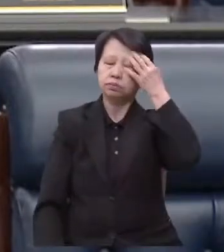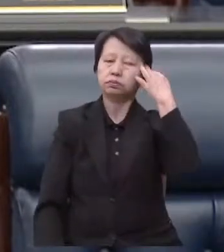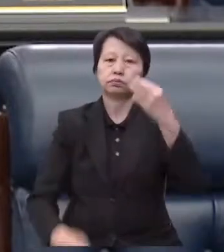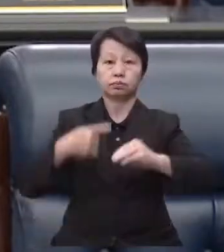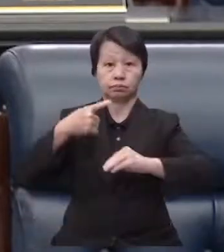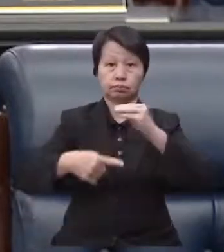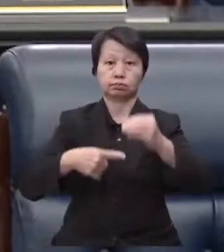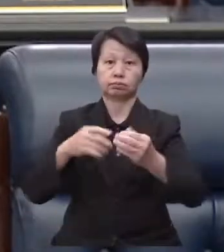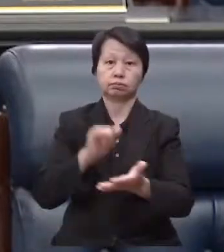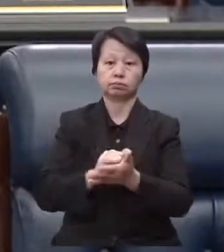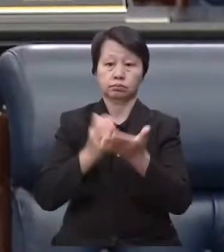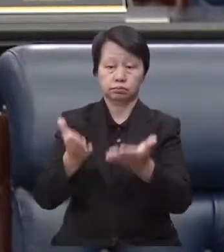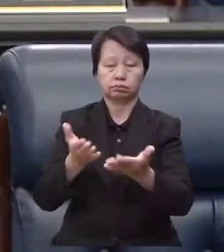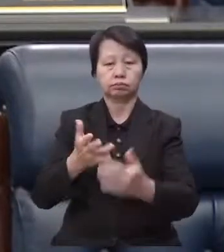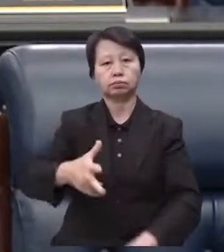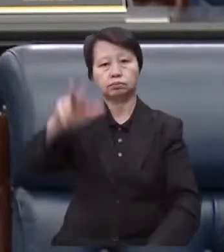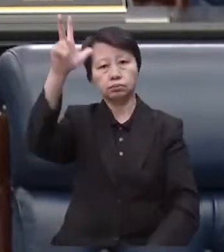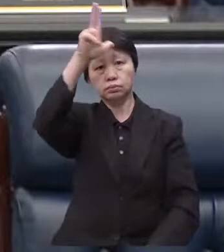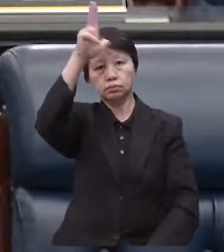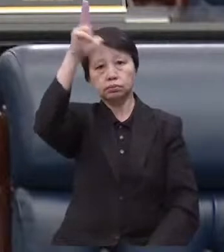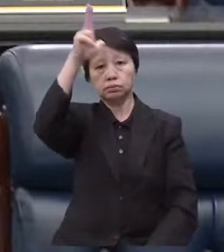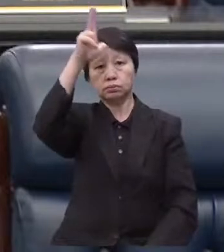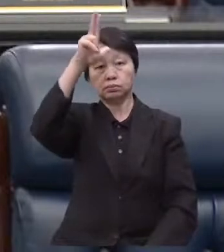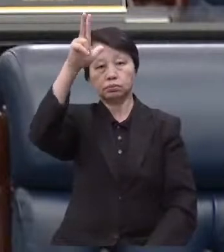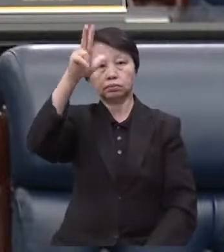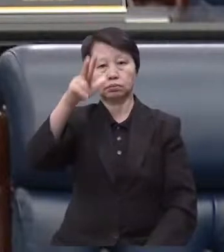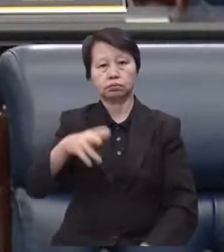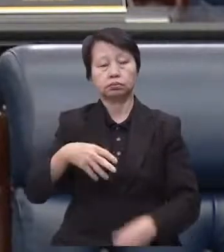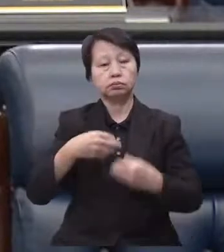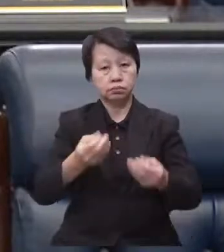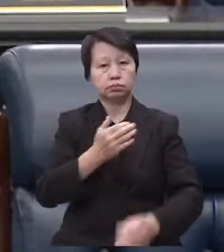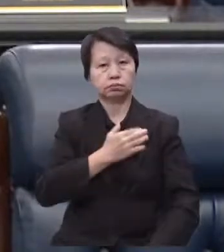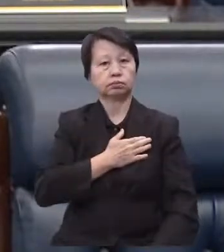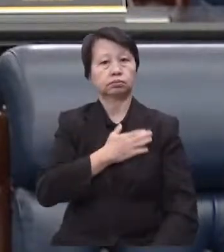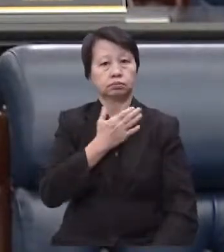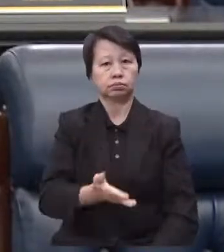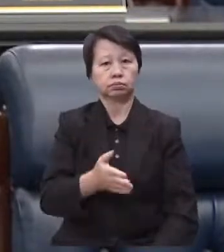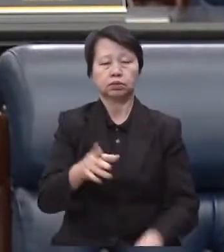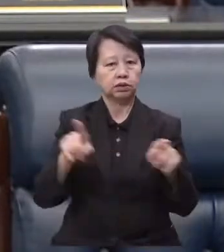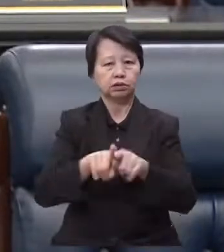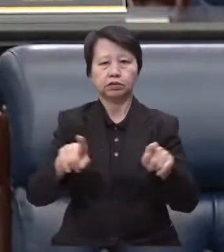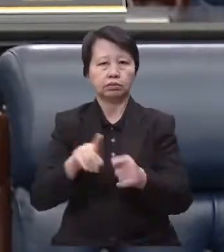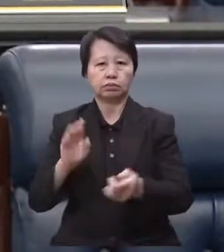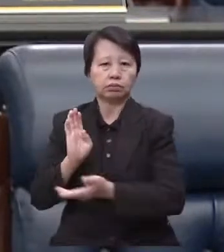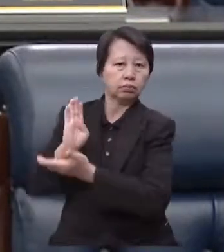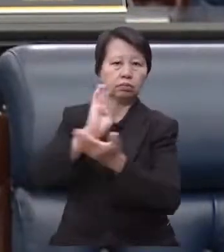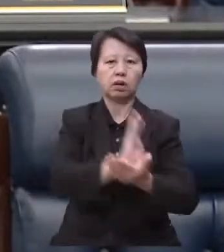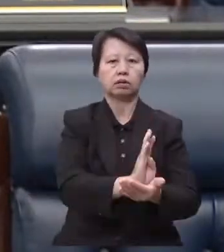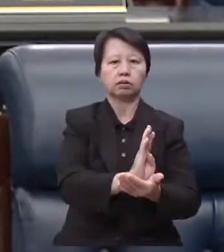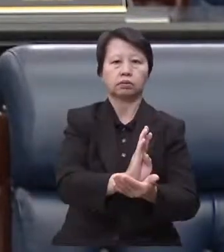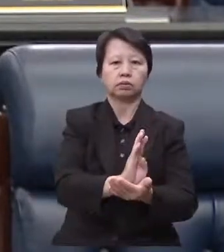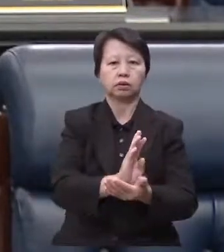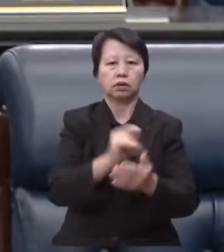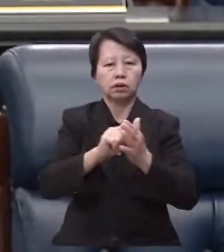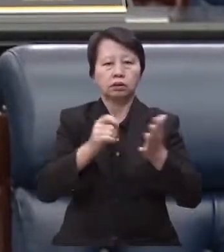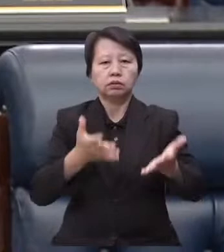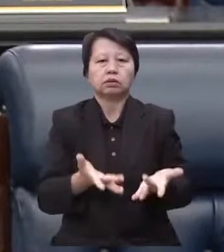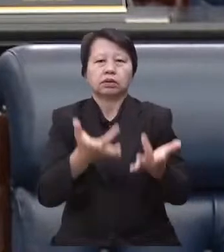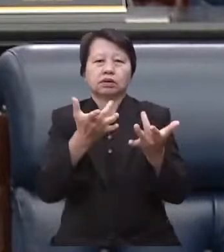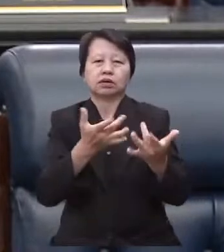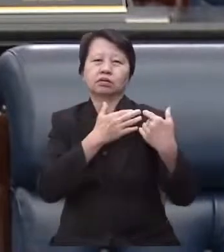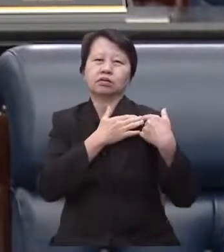ini, kerajaan memberi komitmen untuk turut membantu dalam